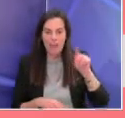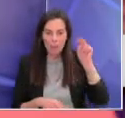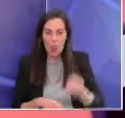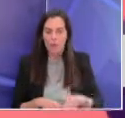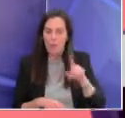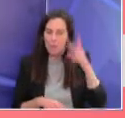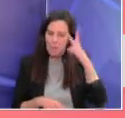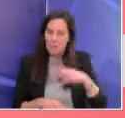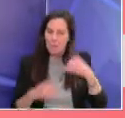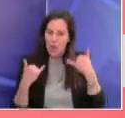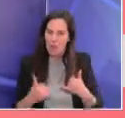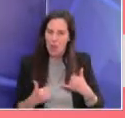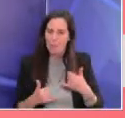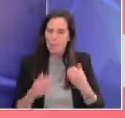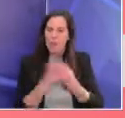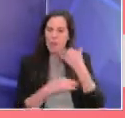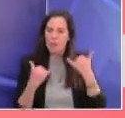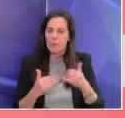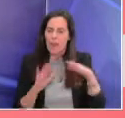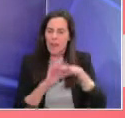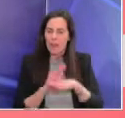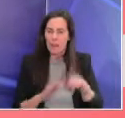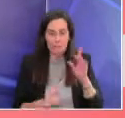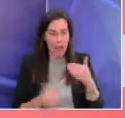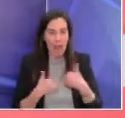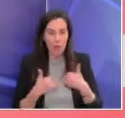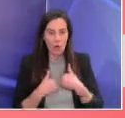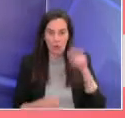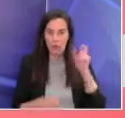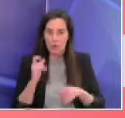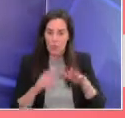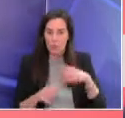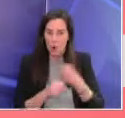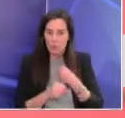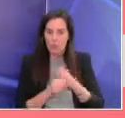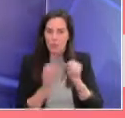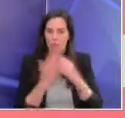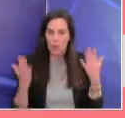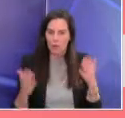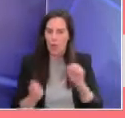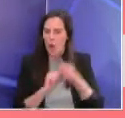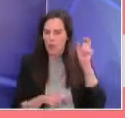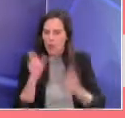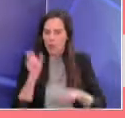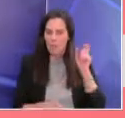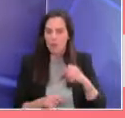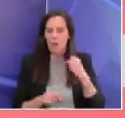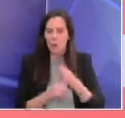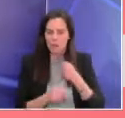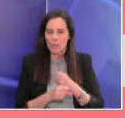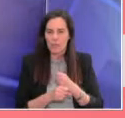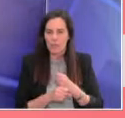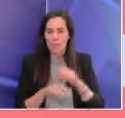הם מבינים היום והם יוצרים היום כללים, אבל אנחנו ואנשים שגם מתעסקים בעיתונאים או אנשים שמתעסקים